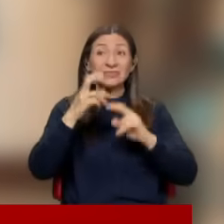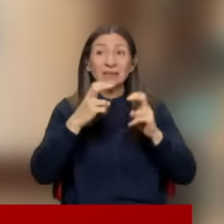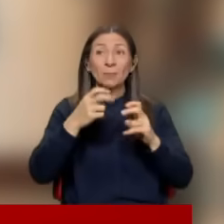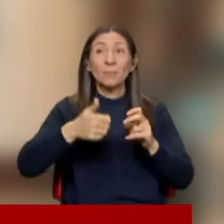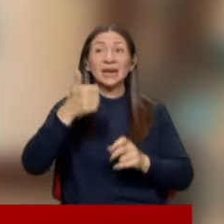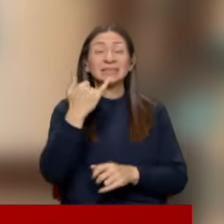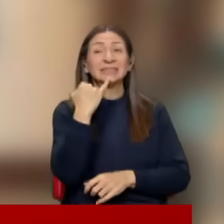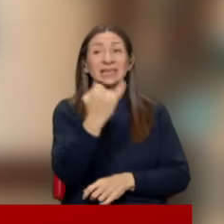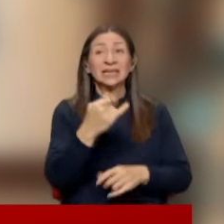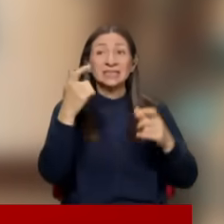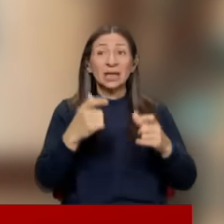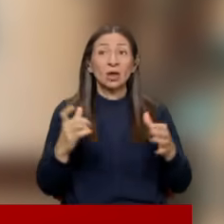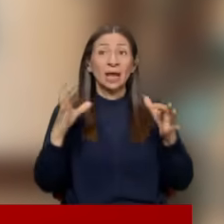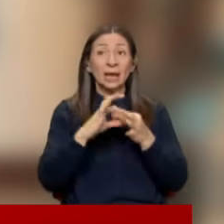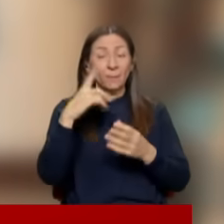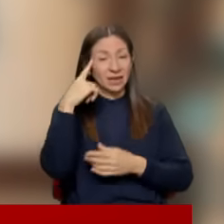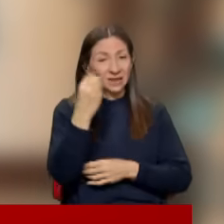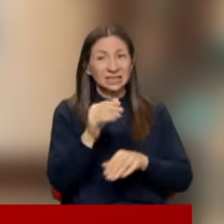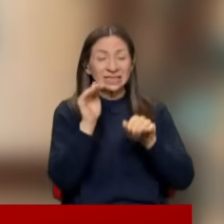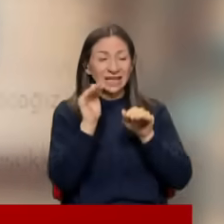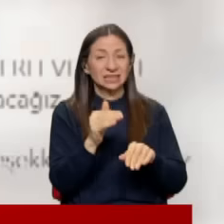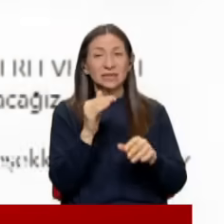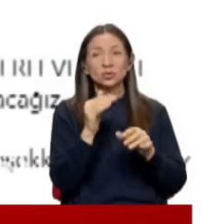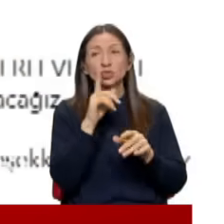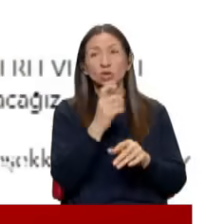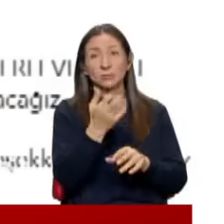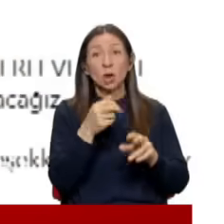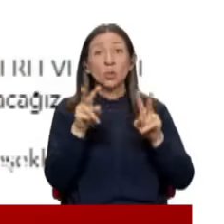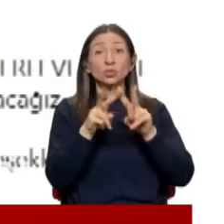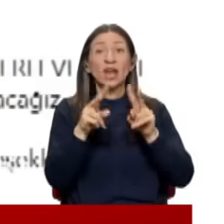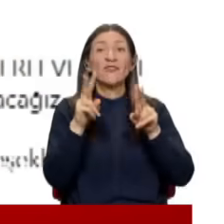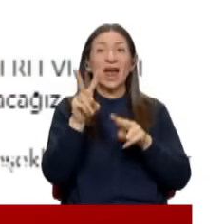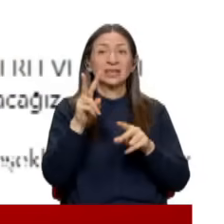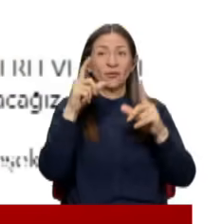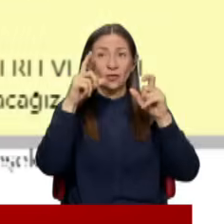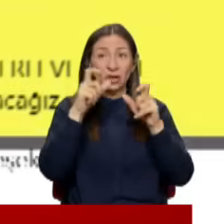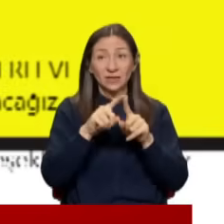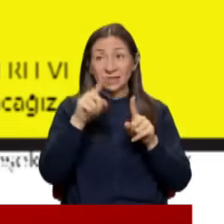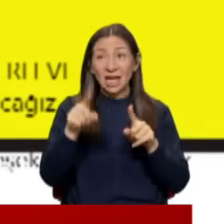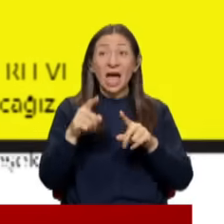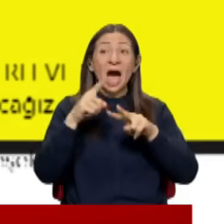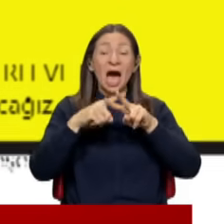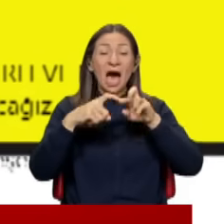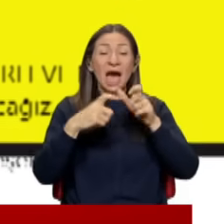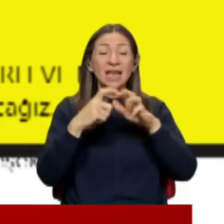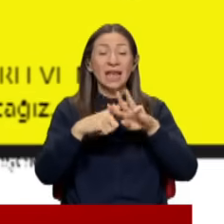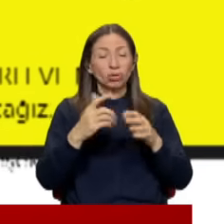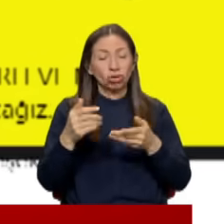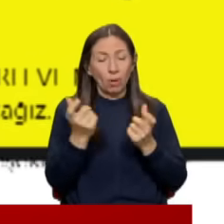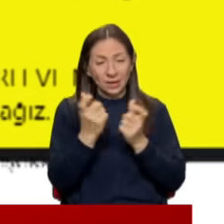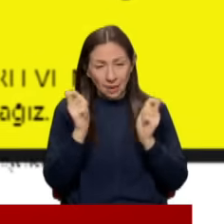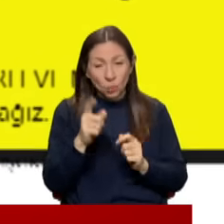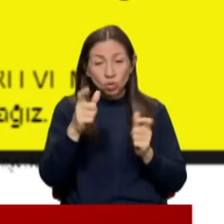Bakanı'nın ziyaretinde sektöre ilişkin bilgi verip destek sözü almıştı. Mustafa Varank'la fotoğrafının yanına Ar-Ge toplantısı yaptıklarını